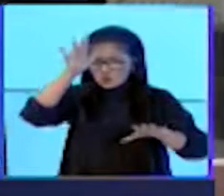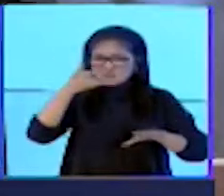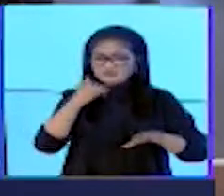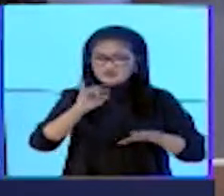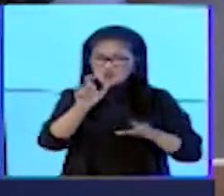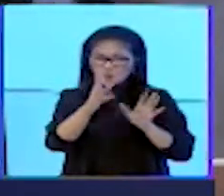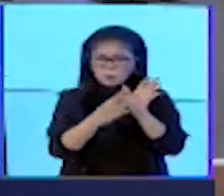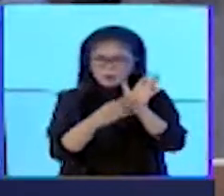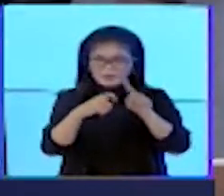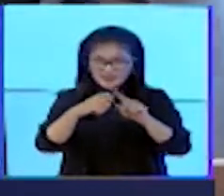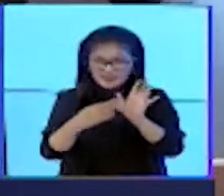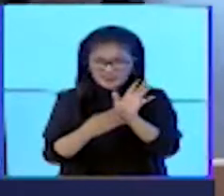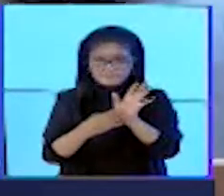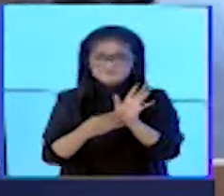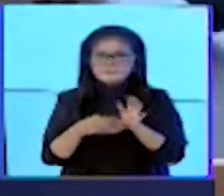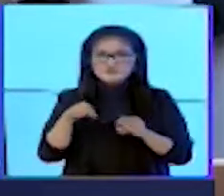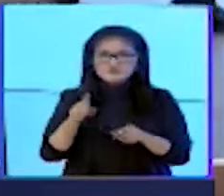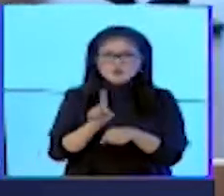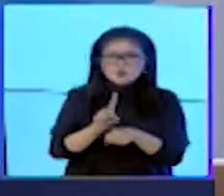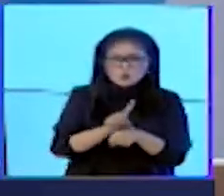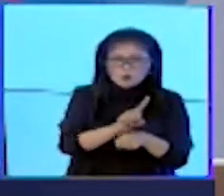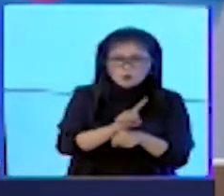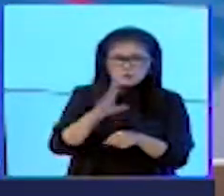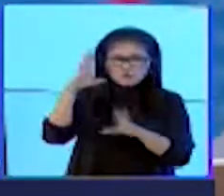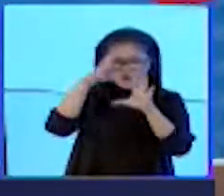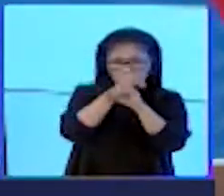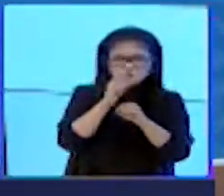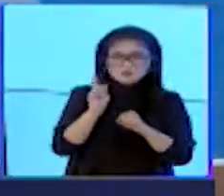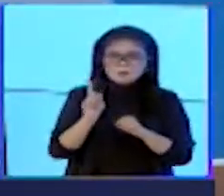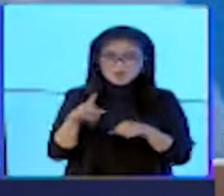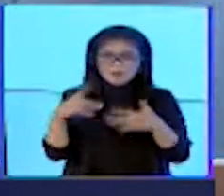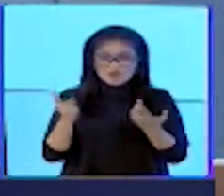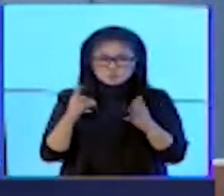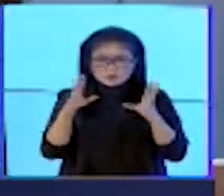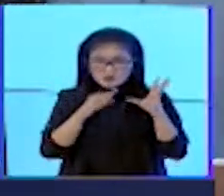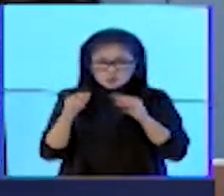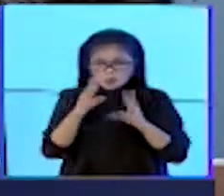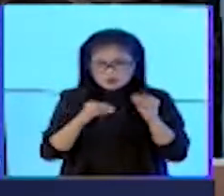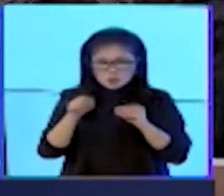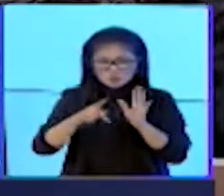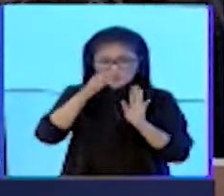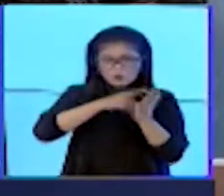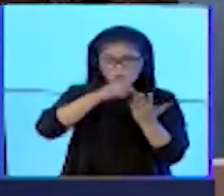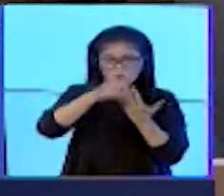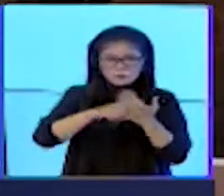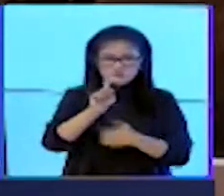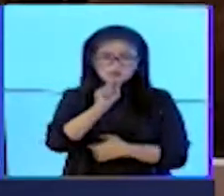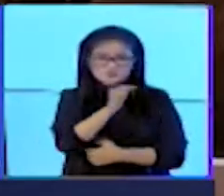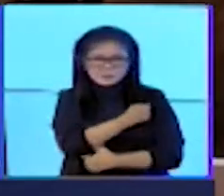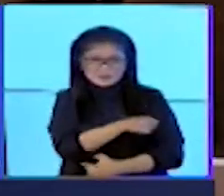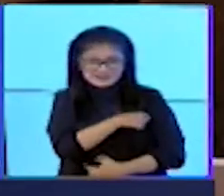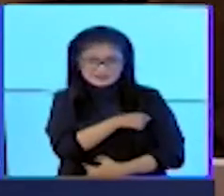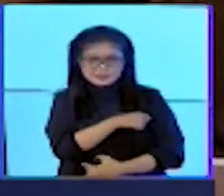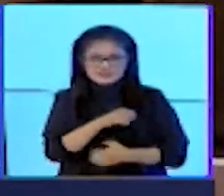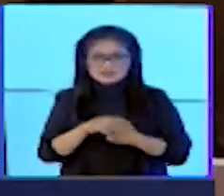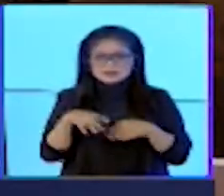itu perlu diperhatikan, dan saya rasa tadi banyak dibicarakan juga program utama dari kementerian. Bahkan tadi kami bicara kalau perlu